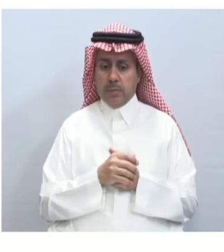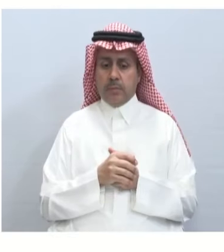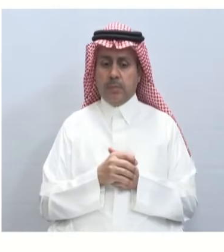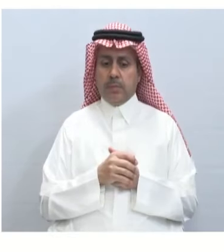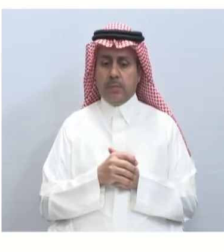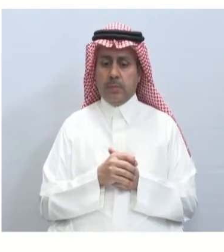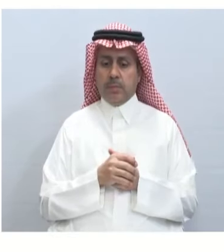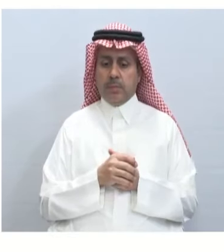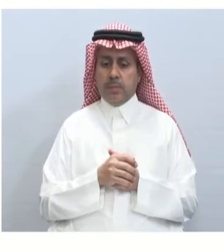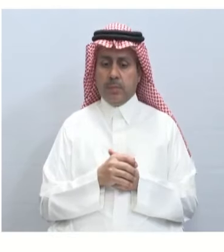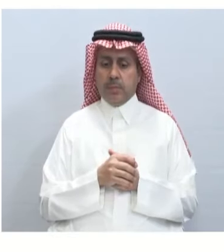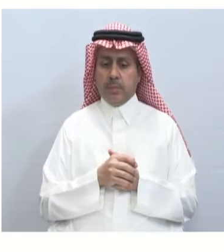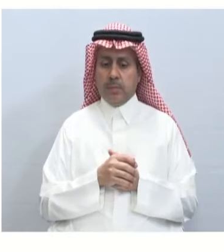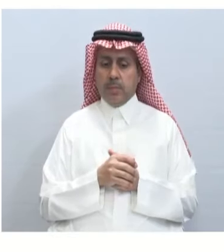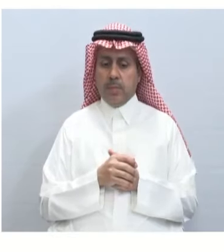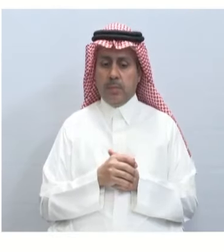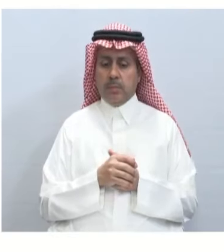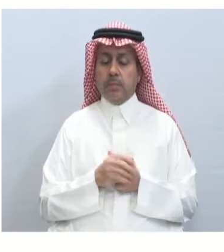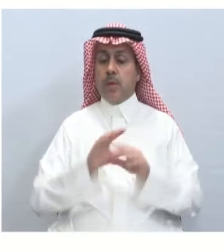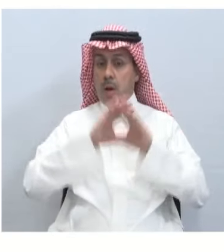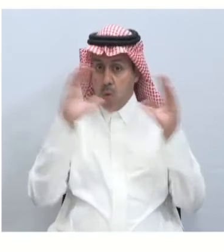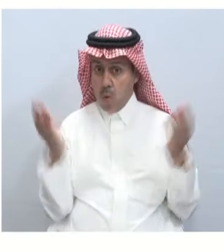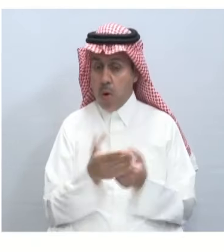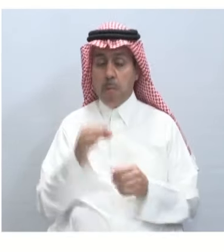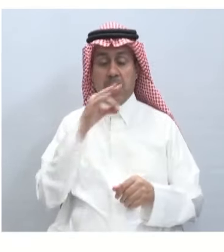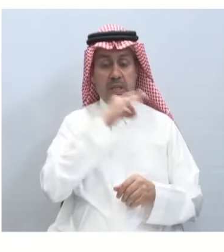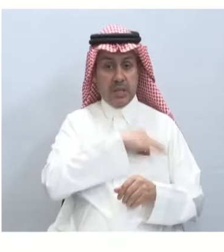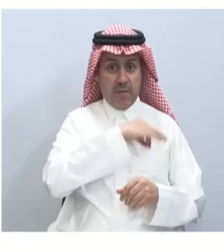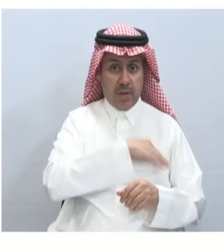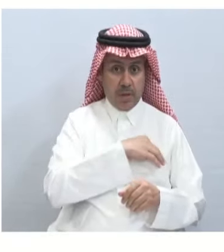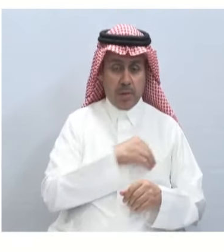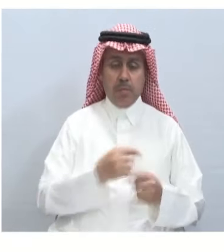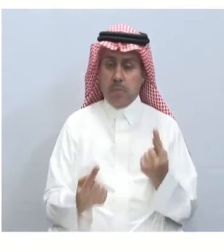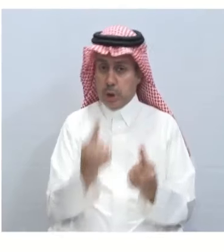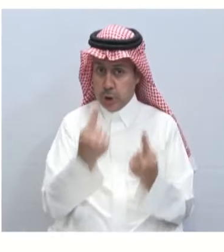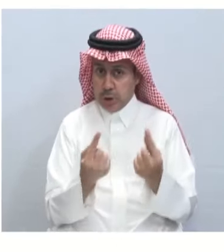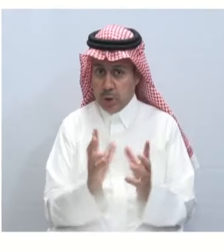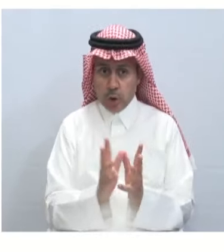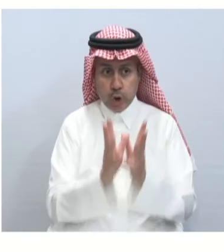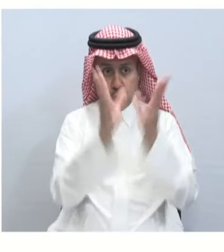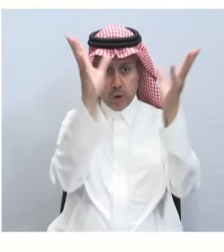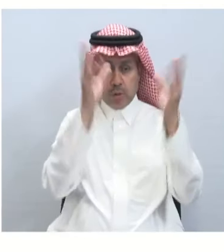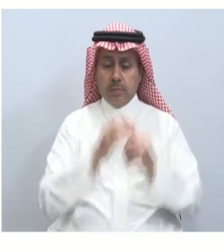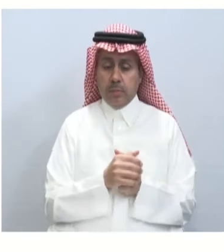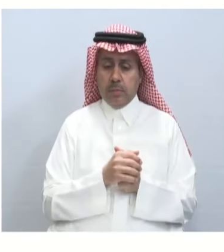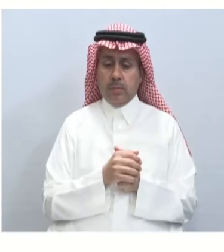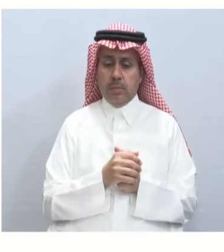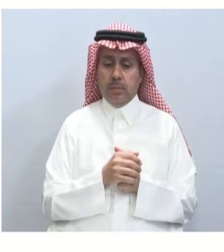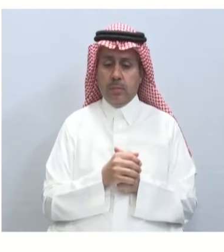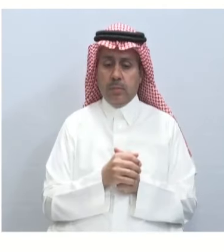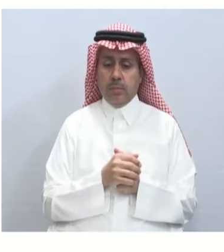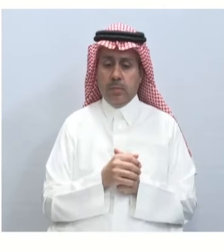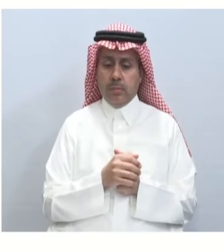وبينا ان كل من يستفيد من هذا الغرص من هذا الزرع فانه